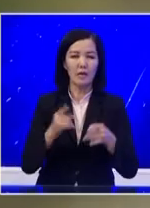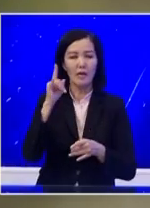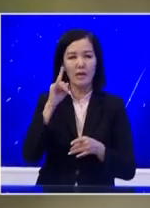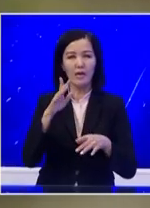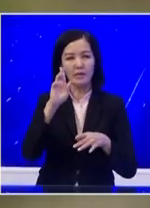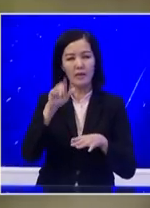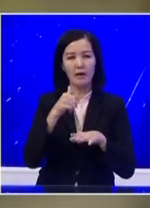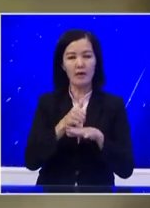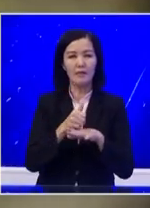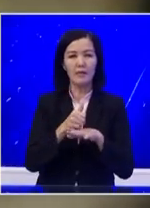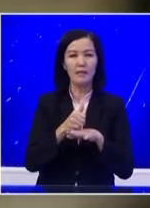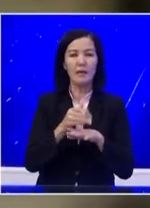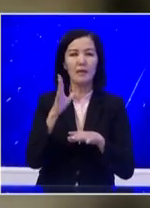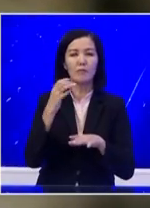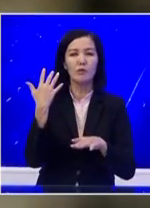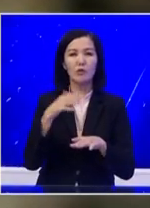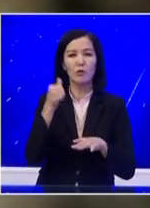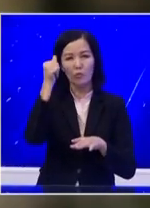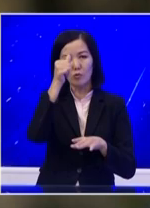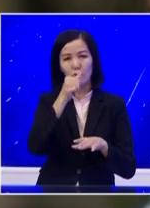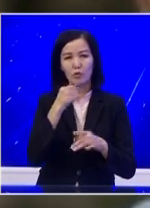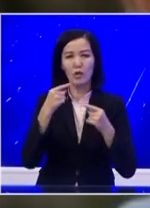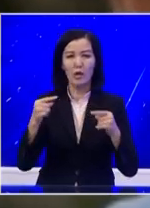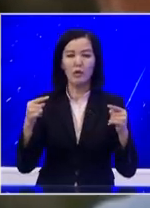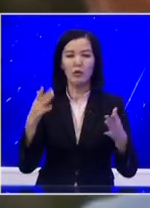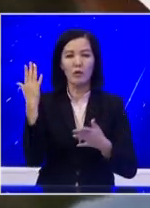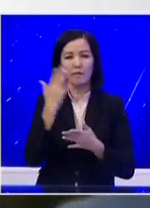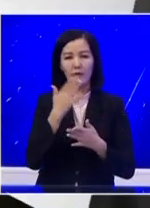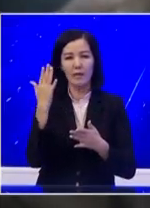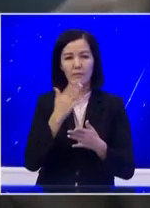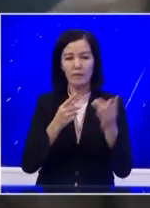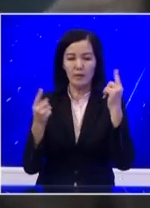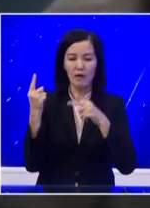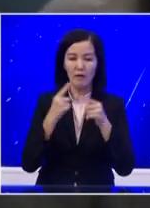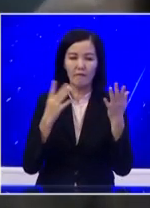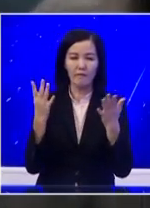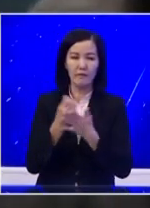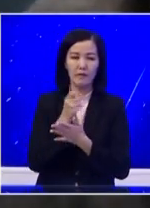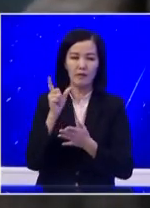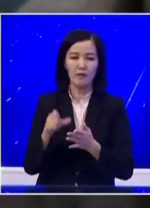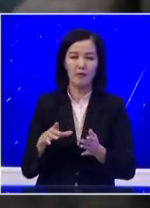жылы 40 сериялы деректі циклының және тағы басқа көптеген хабарлардың авторы.